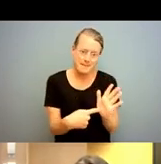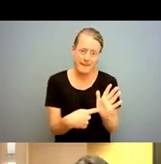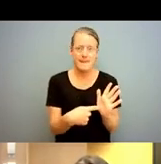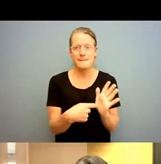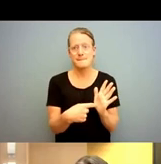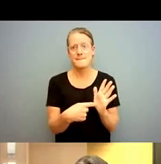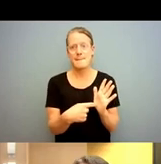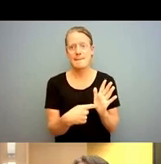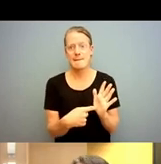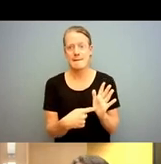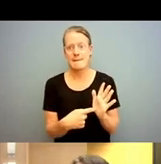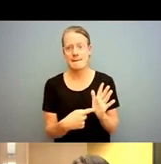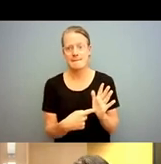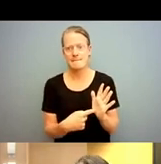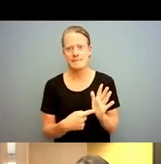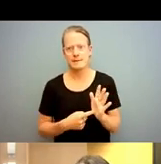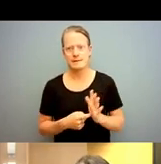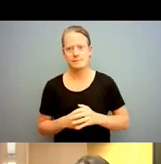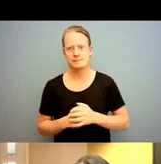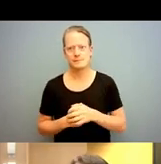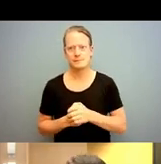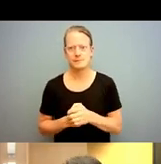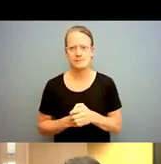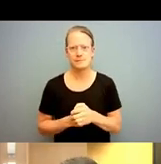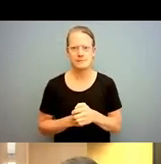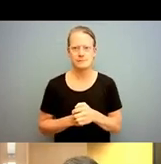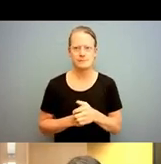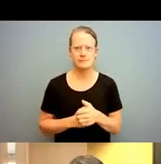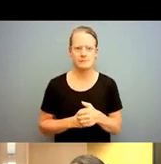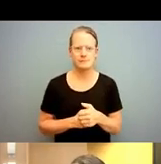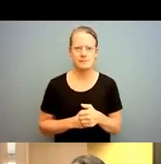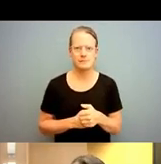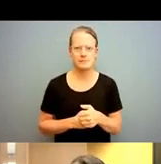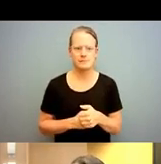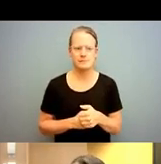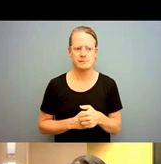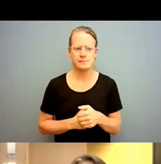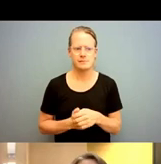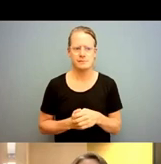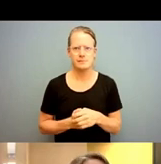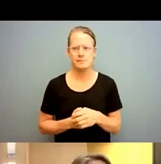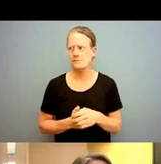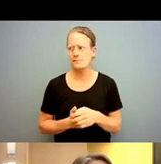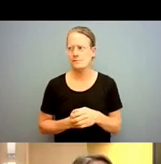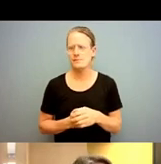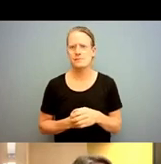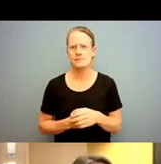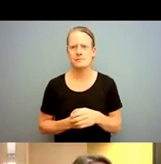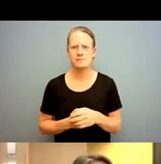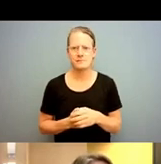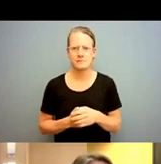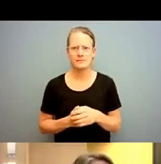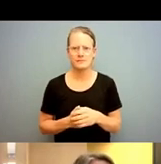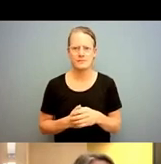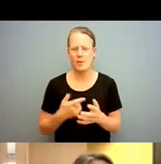on kalkkasilä männäpiikan, tän nuora parkai, ja stahka suinna, ja tasahan iilän suskal